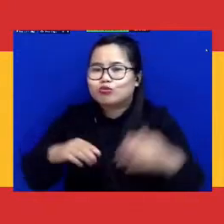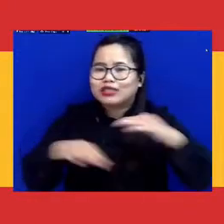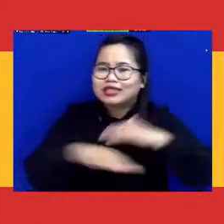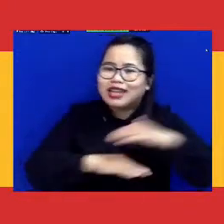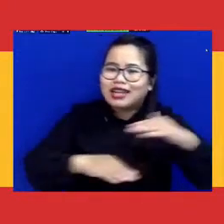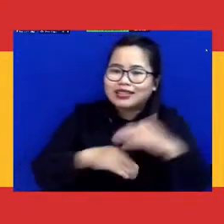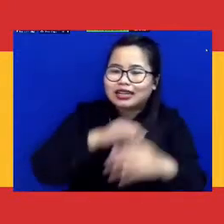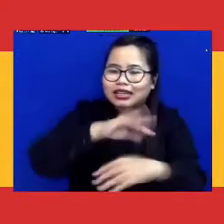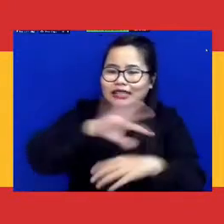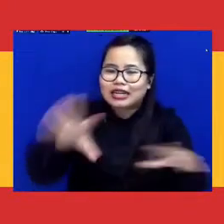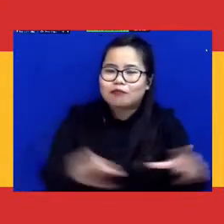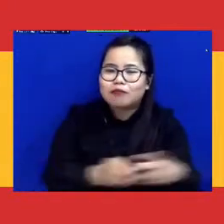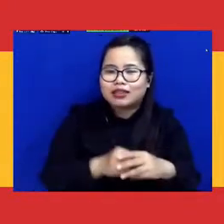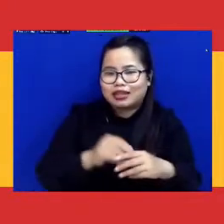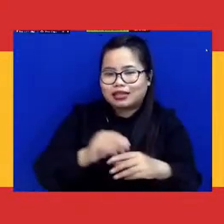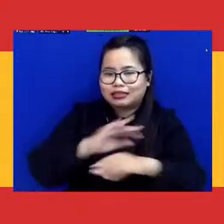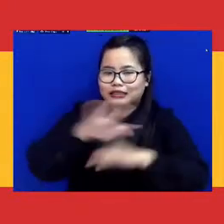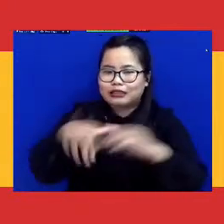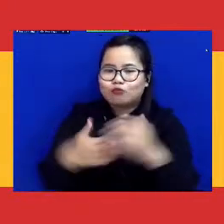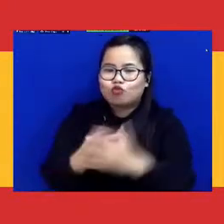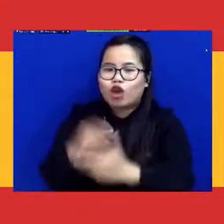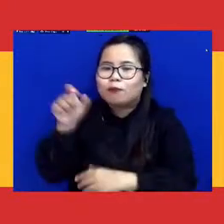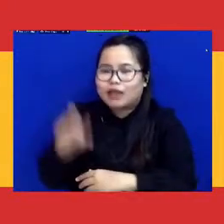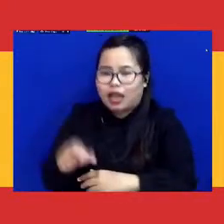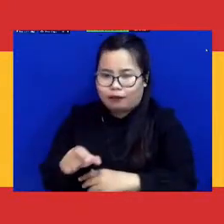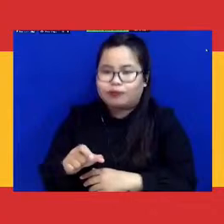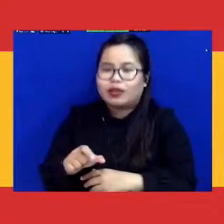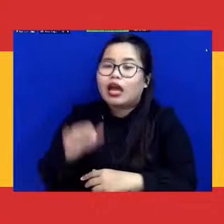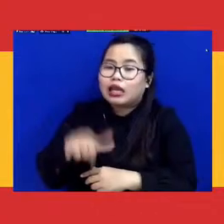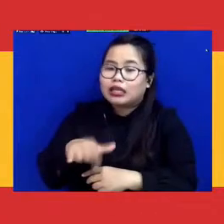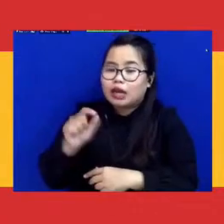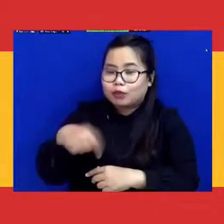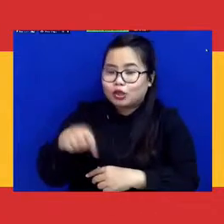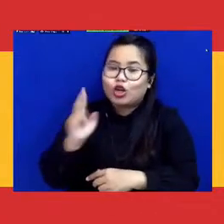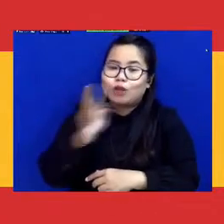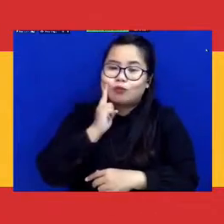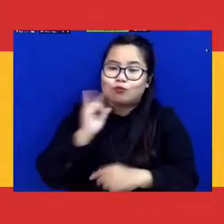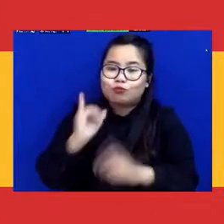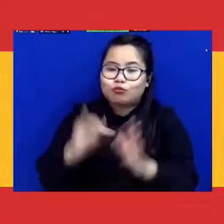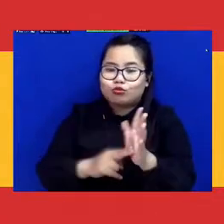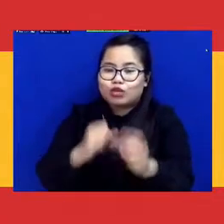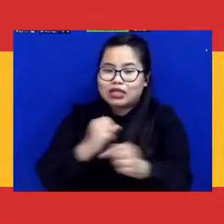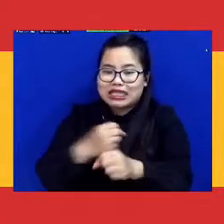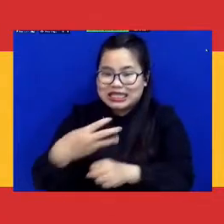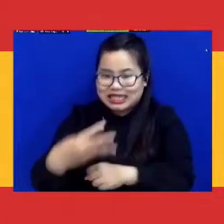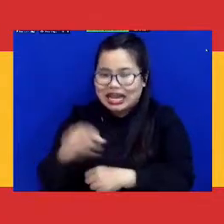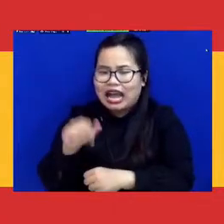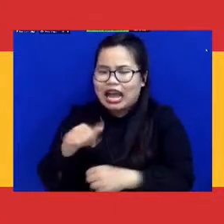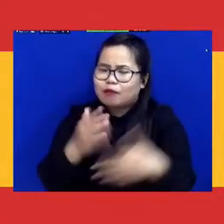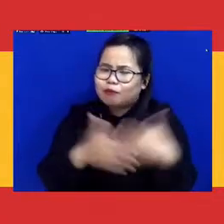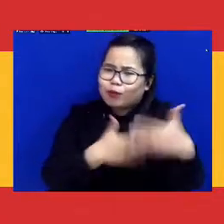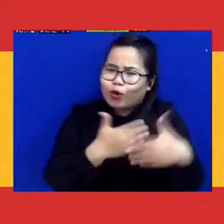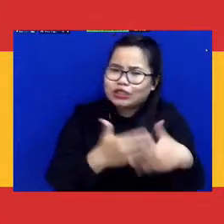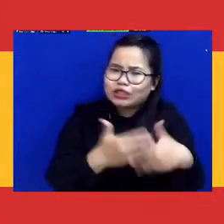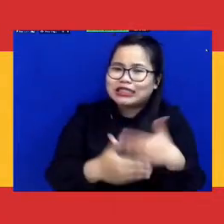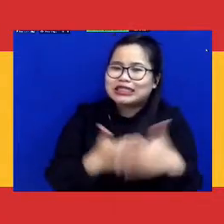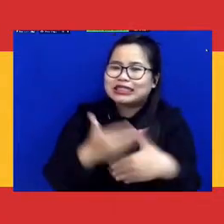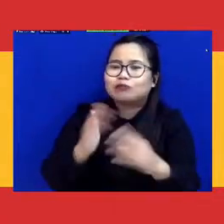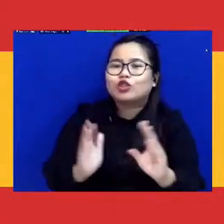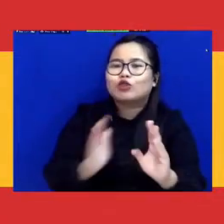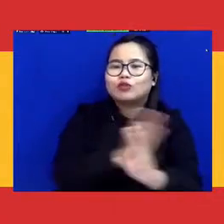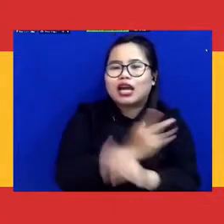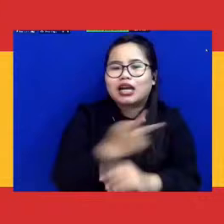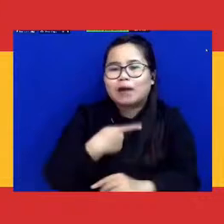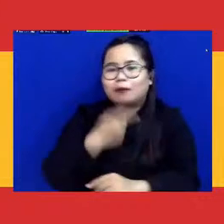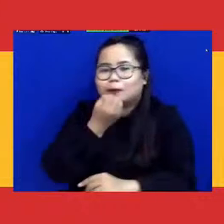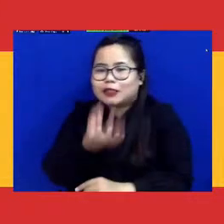semua pihak tersebut. Dan Bu Inge benar sekali, dalam proses sebenarnya kami menyarankan bahwa sebelum